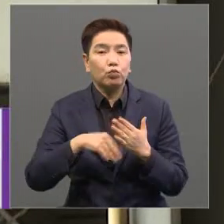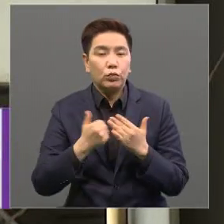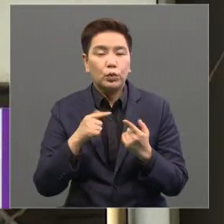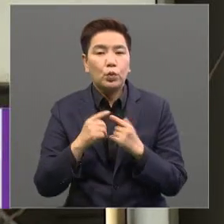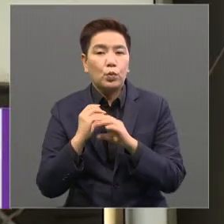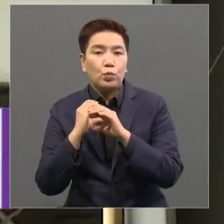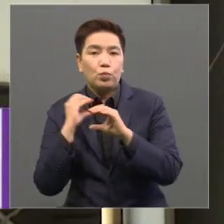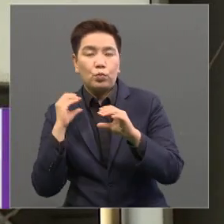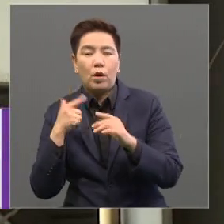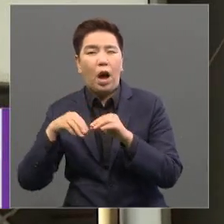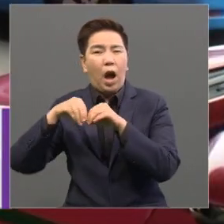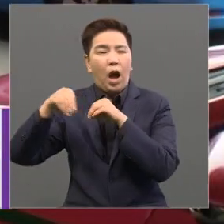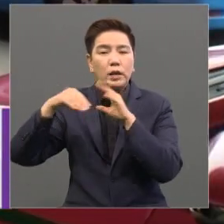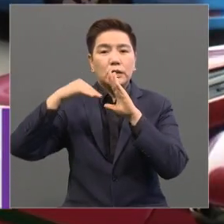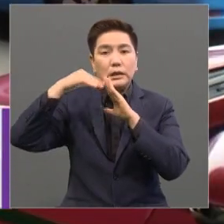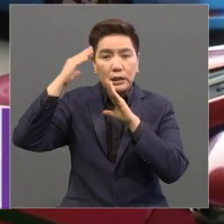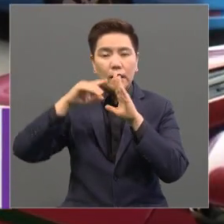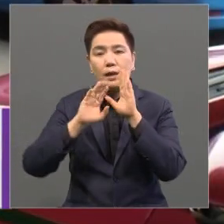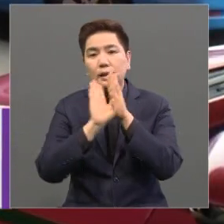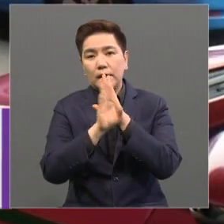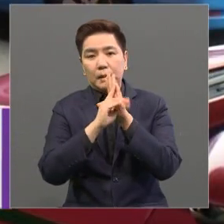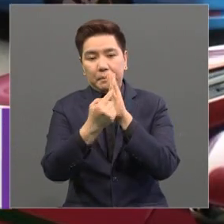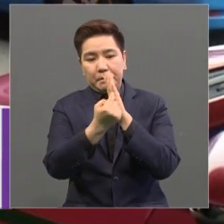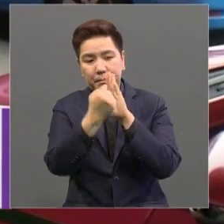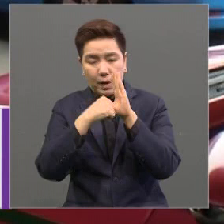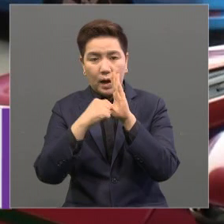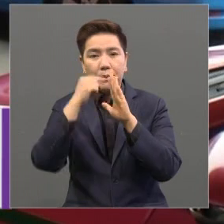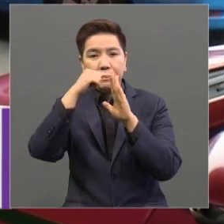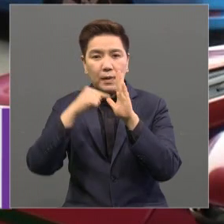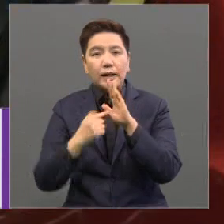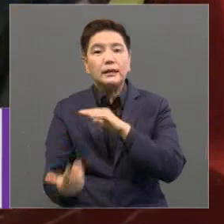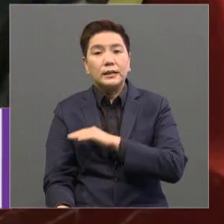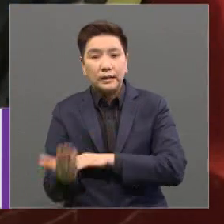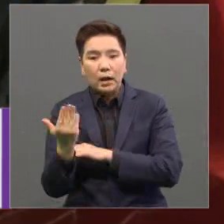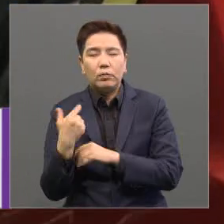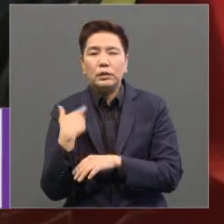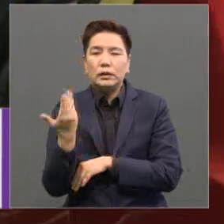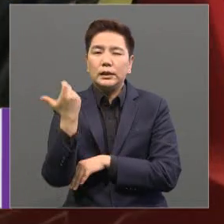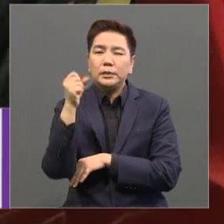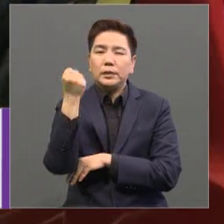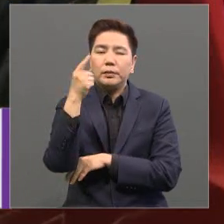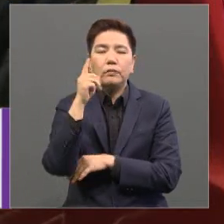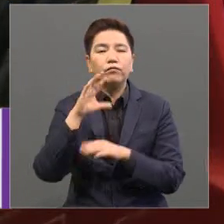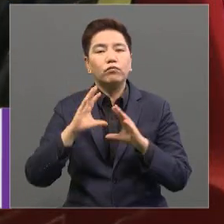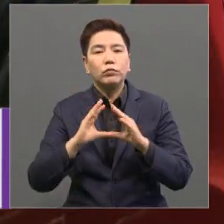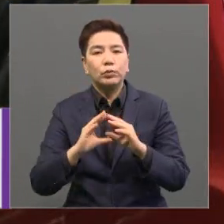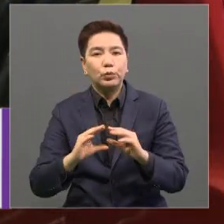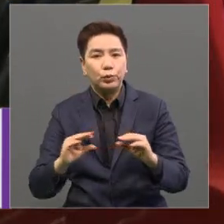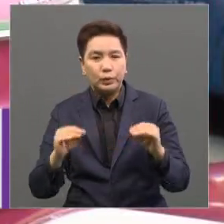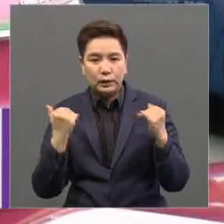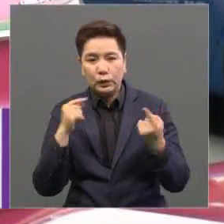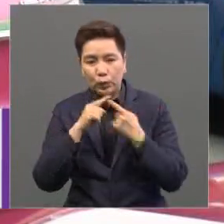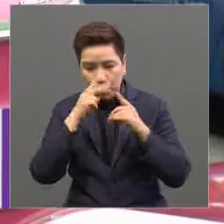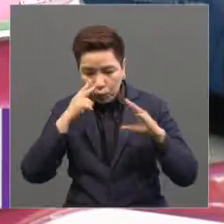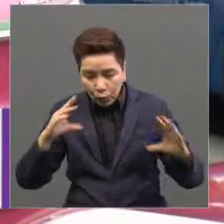รถที่เดินทางทางไกลจากเหนืออีสานเนี่ยมาถึงตั้งแต่เช้ามืดแล้วพอช่วงสายตกสายแบบเนี้ยมันเริ่มบังตานะครับทำให้ภาพ